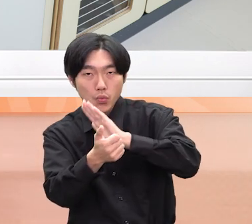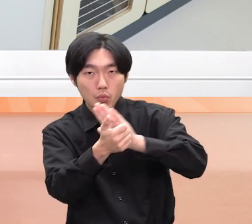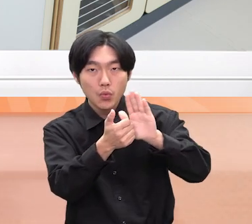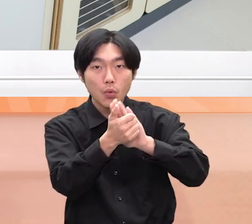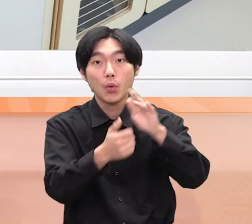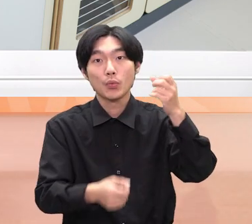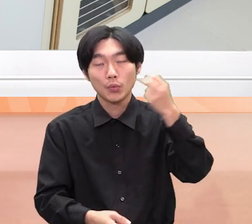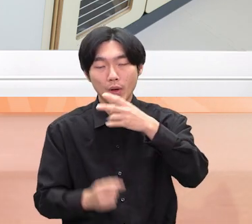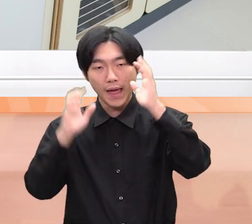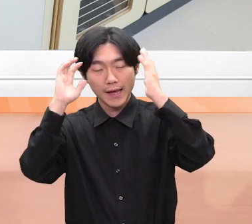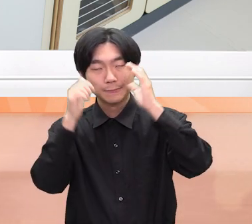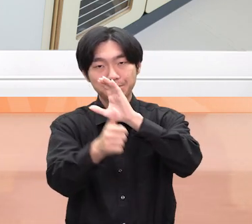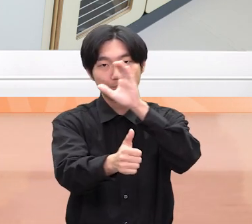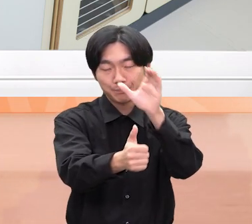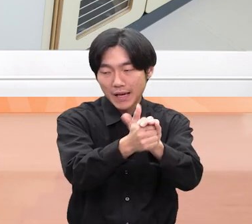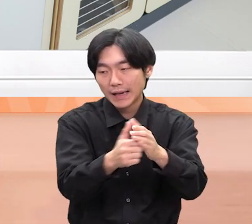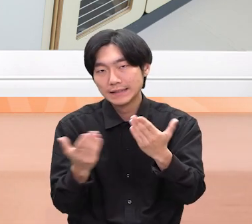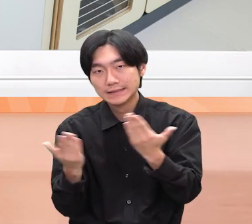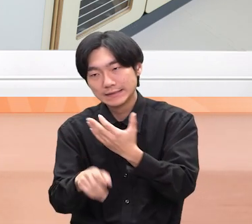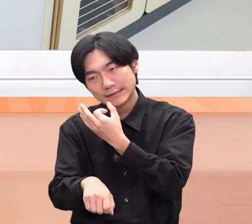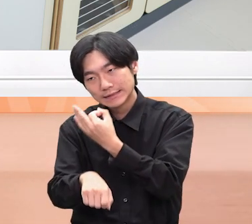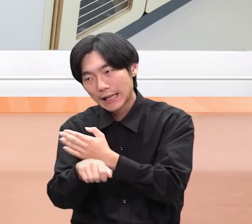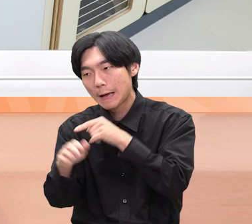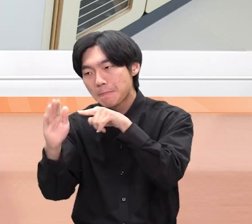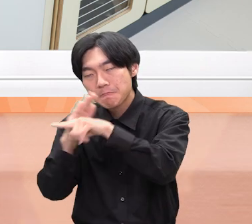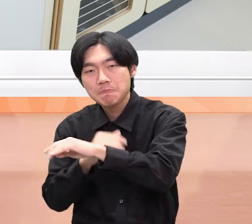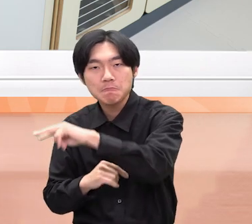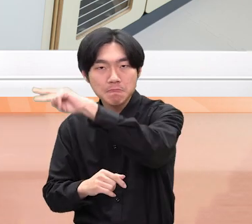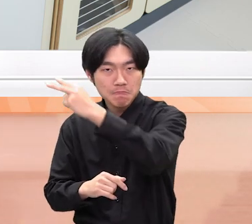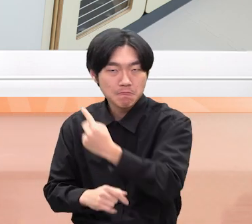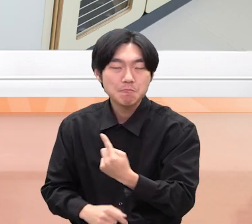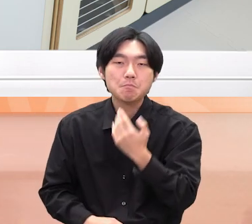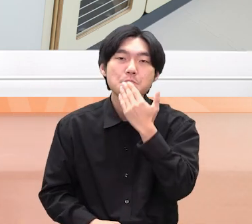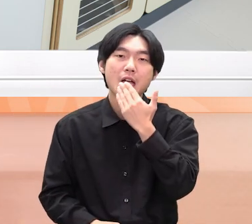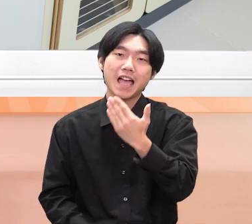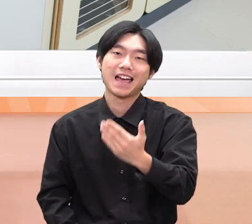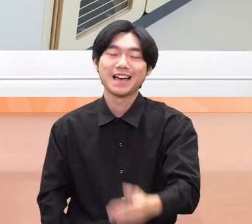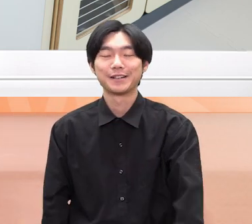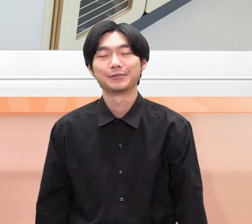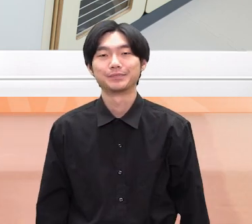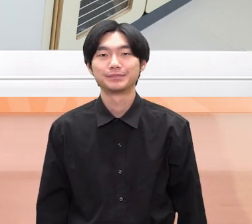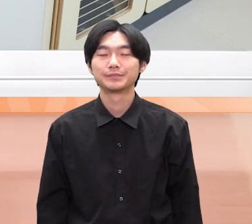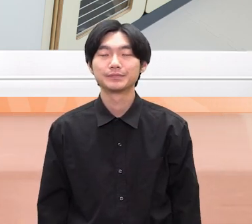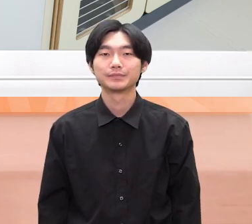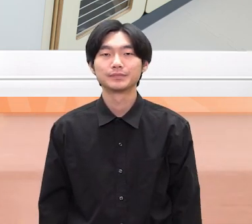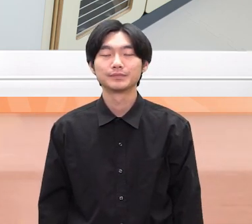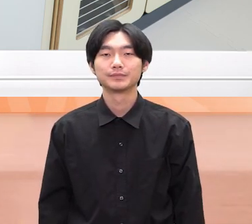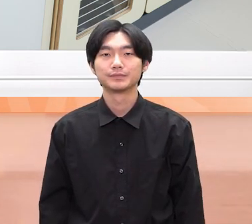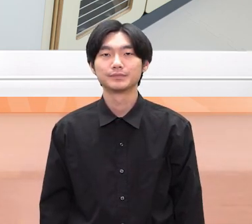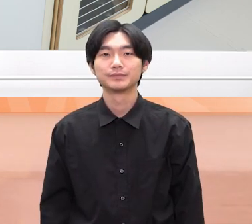물론 아이를 맡기고 간단한 볼일도 볼 수 있는데요 그 소식 자세히